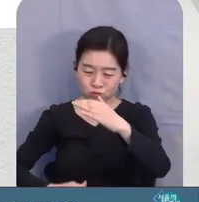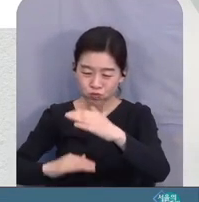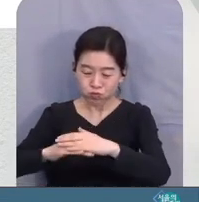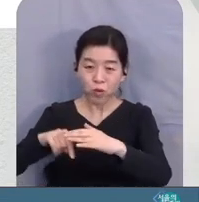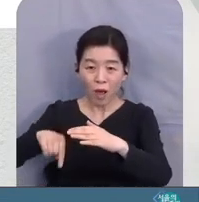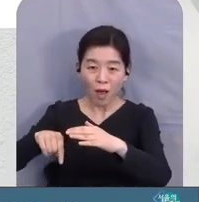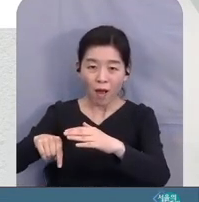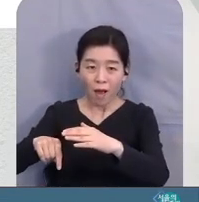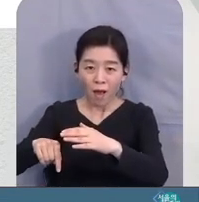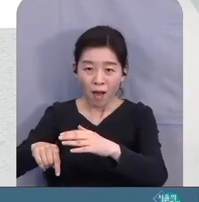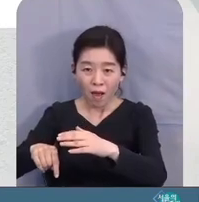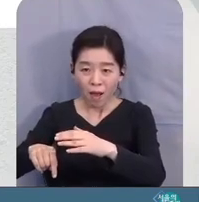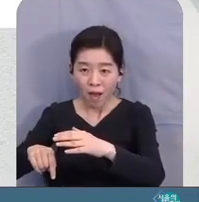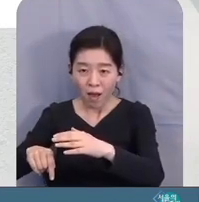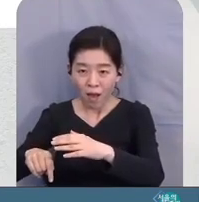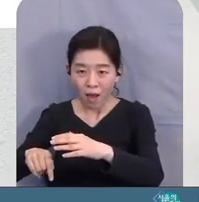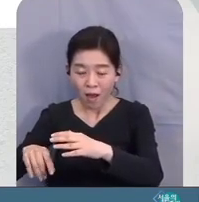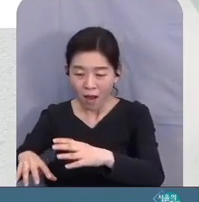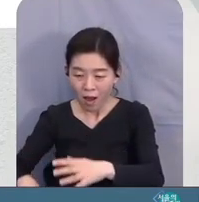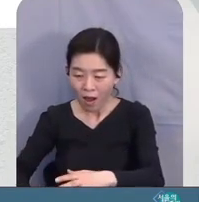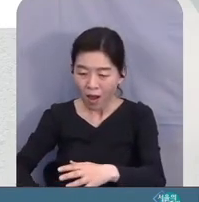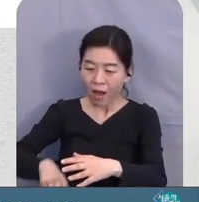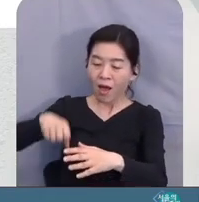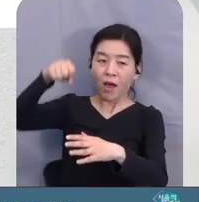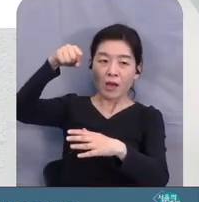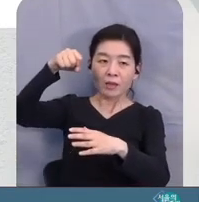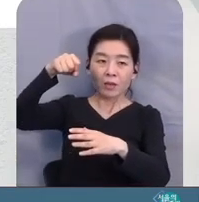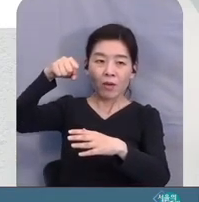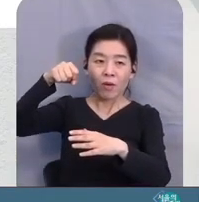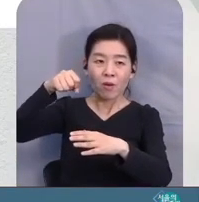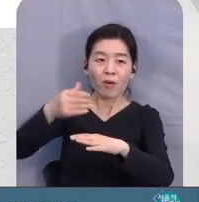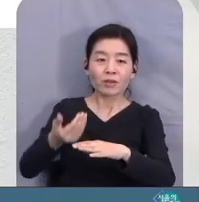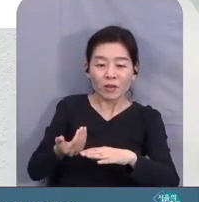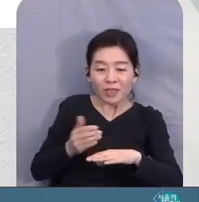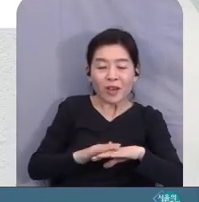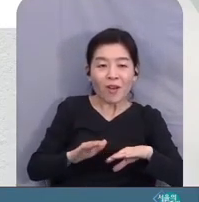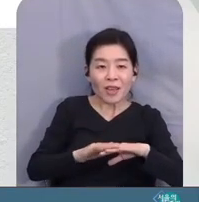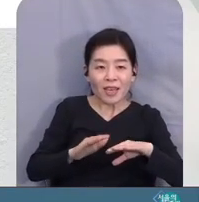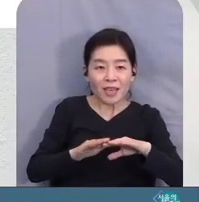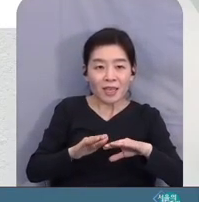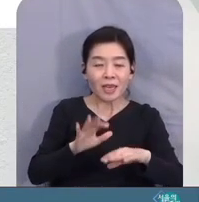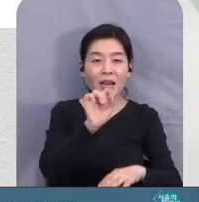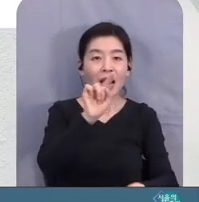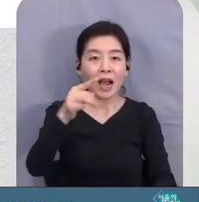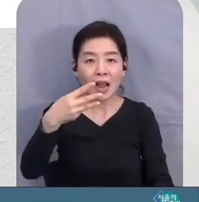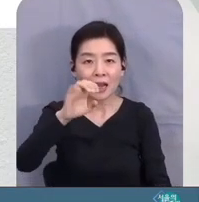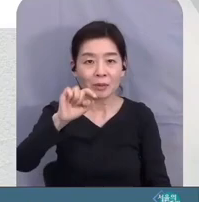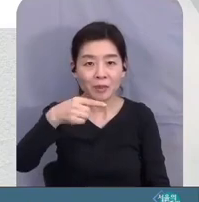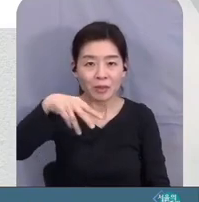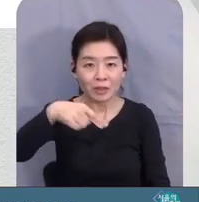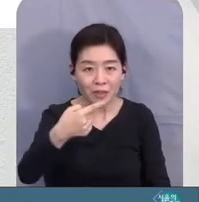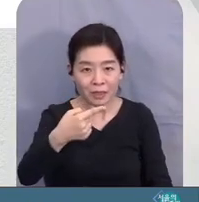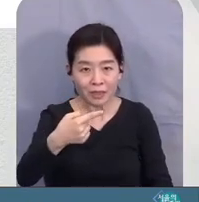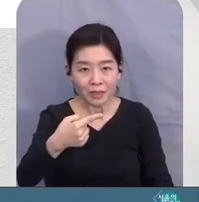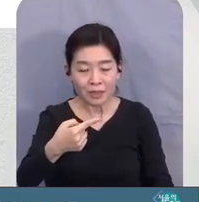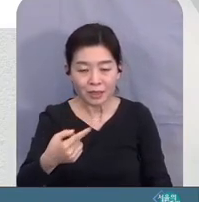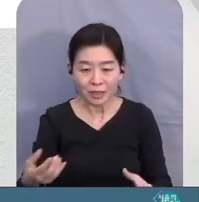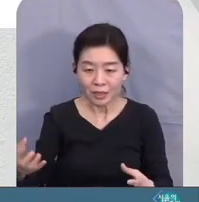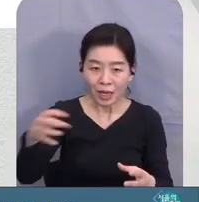그것을 끄집어내면 전처리를 하게 돼요. 전처리. 그러니까 알프스에 집어넣기 전에